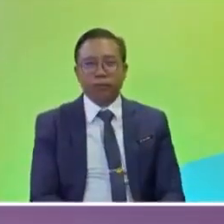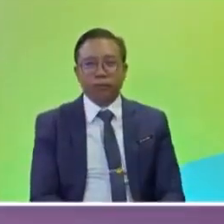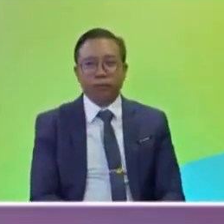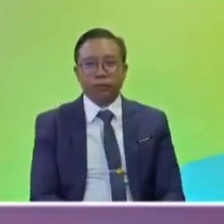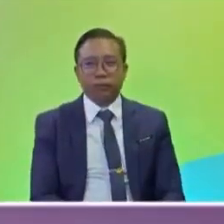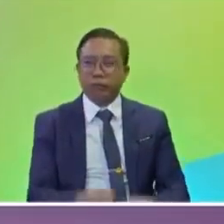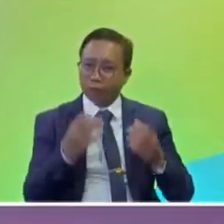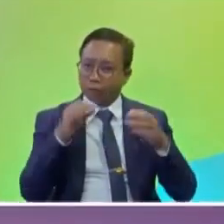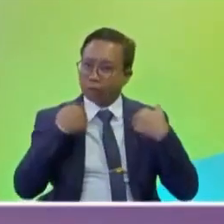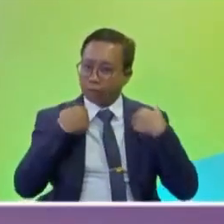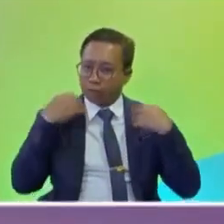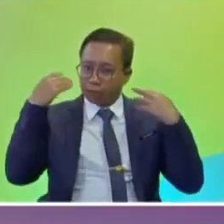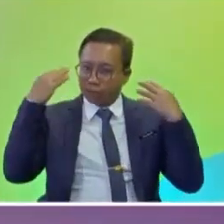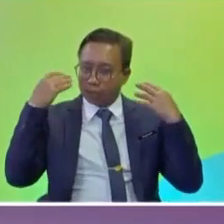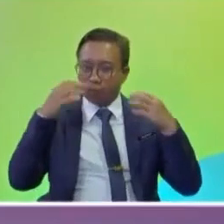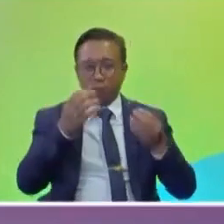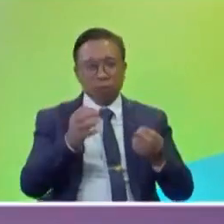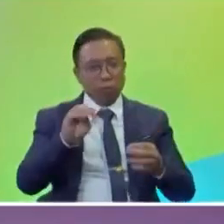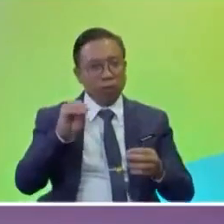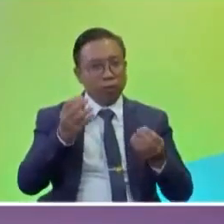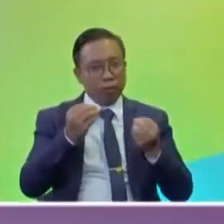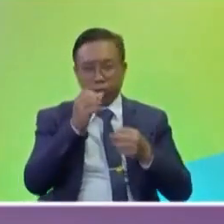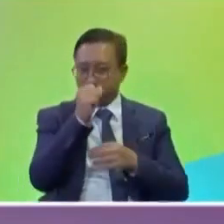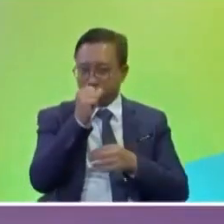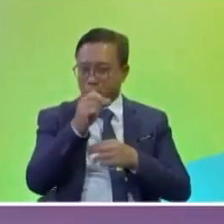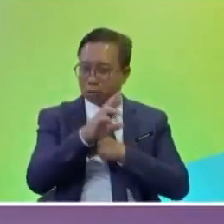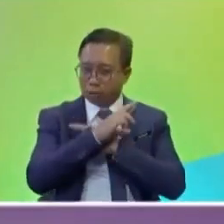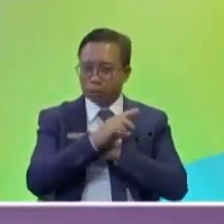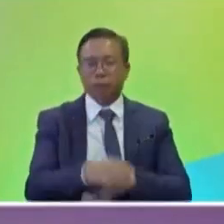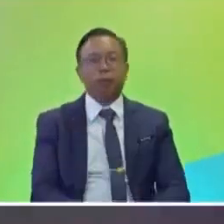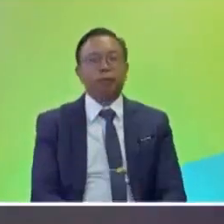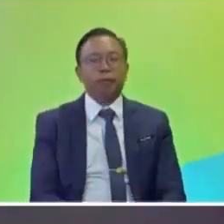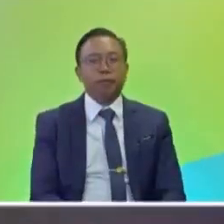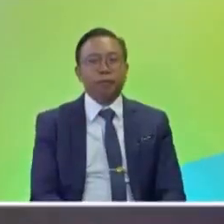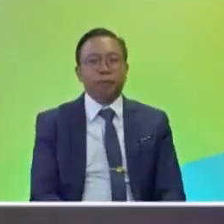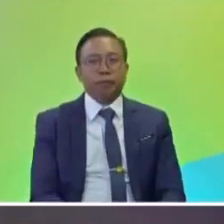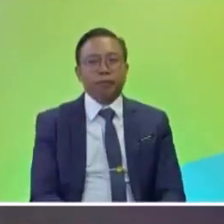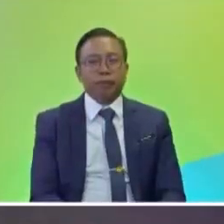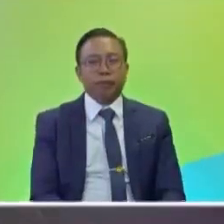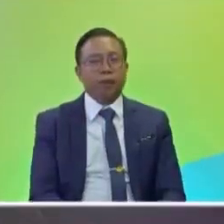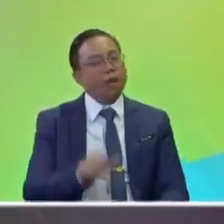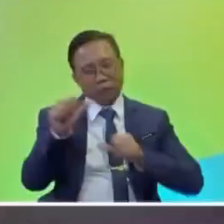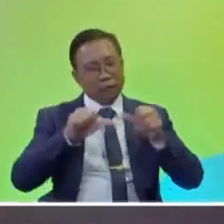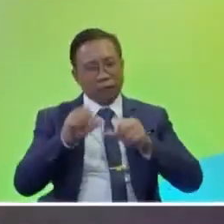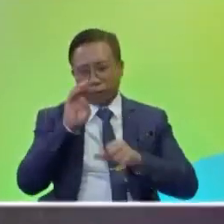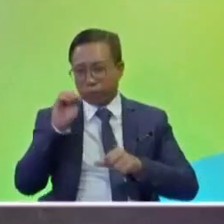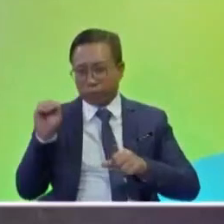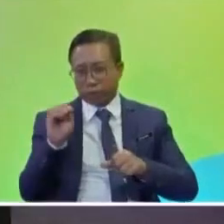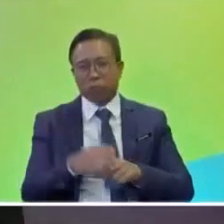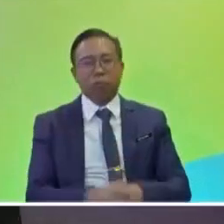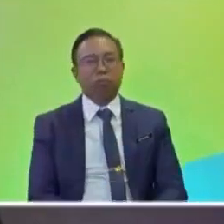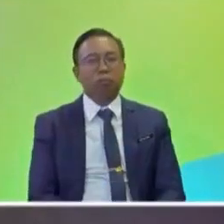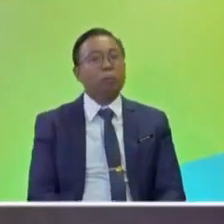cikgu. Saya dengar ada murid-murid yang nak rehat dan minum air sekejap lah. Semput, cikgu. Sebab aktif sangat murid-murid cikgu ni.